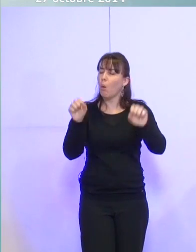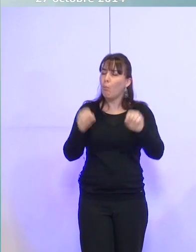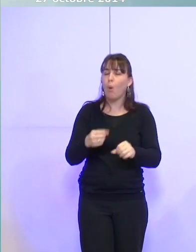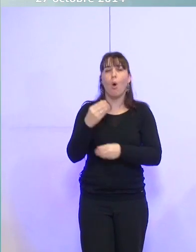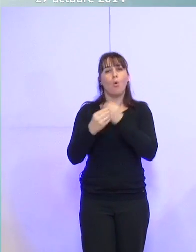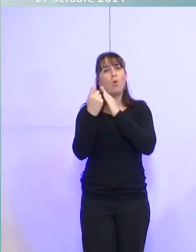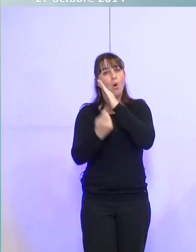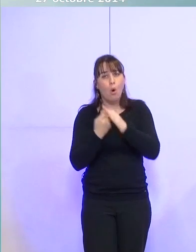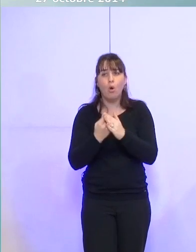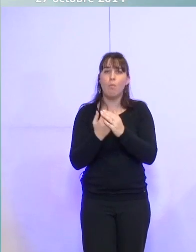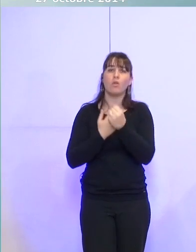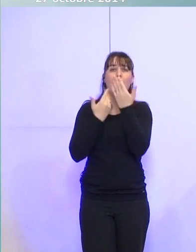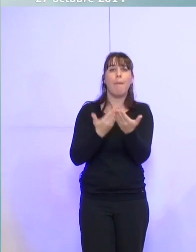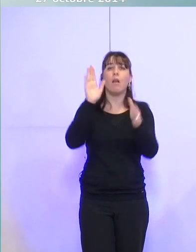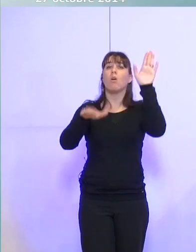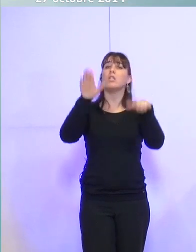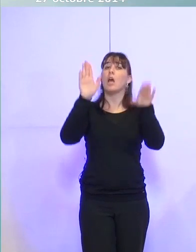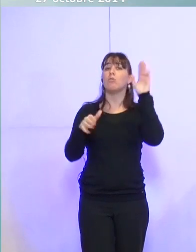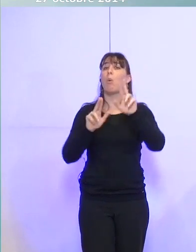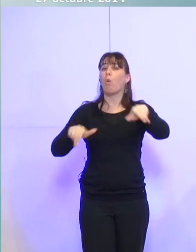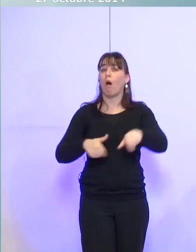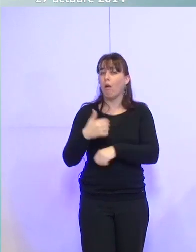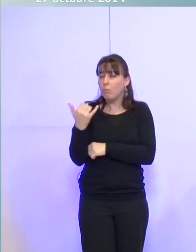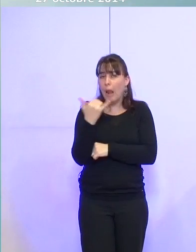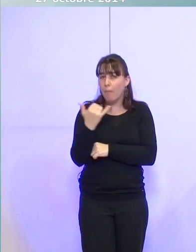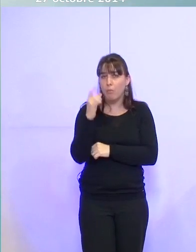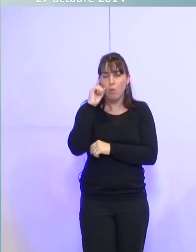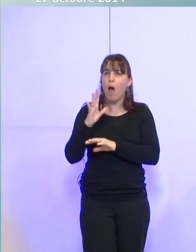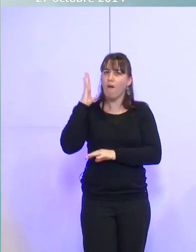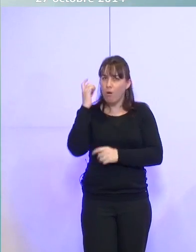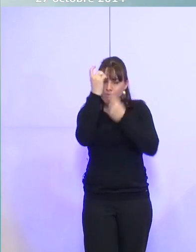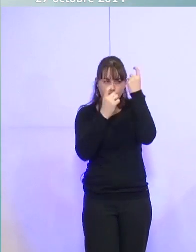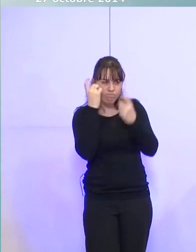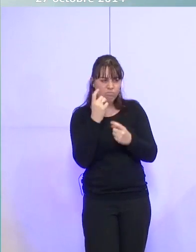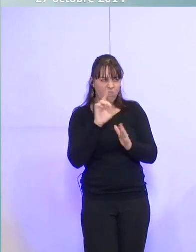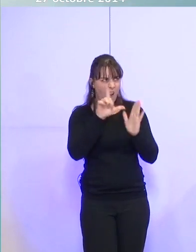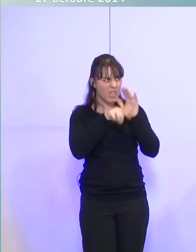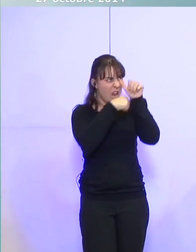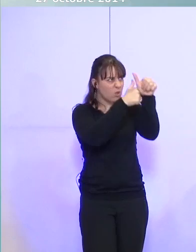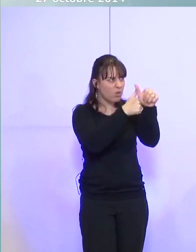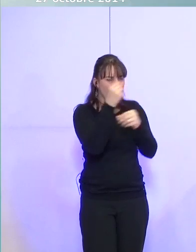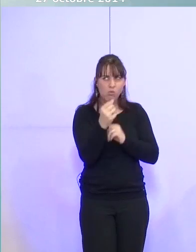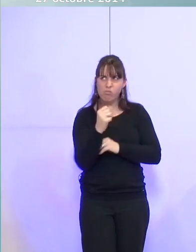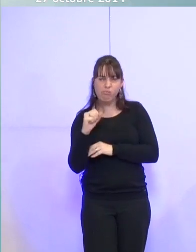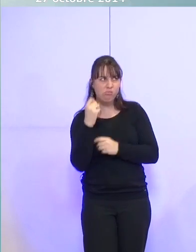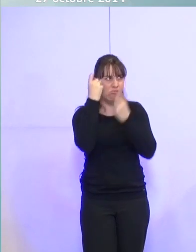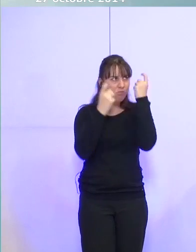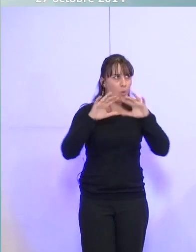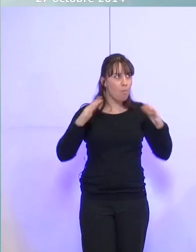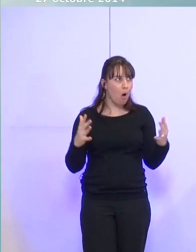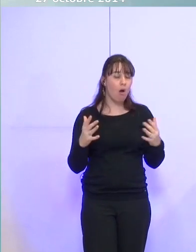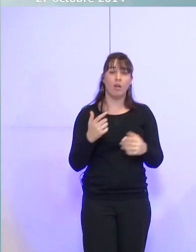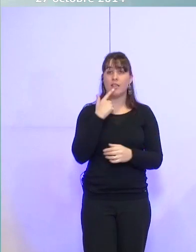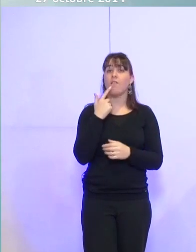appel à candidature sur ce contrat, puisque la question se posait de savoir si c'était bien légal. Nous donnons quand même un avantage en